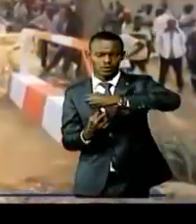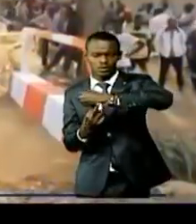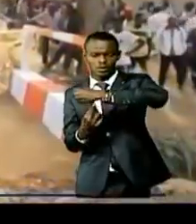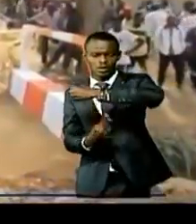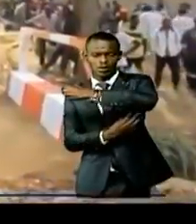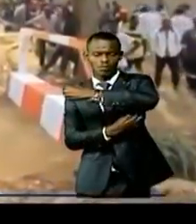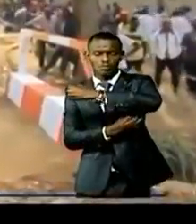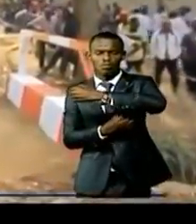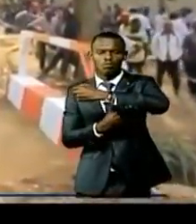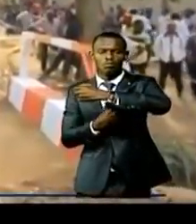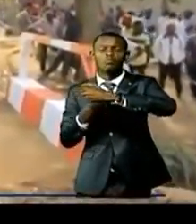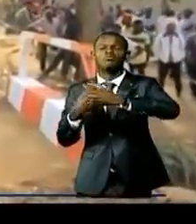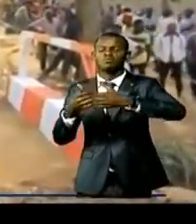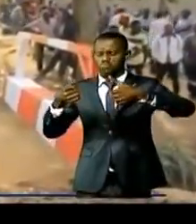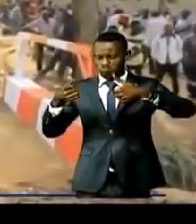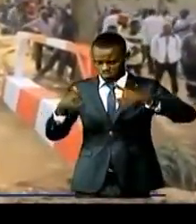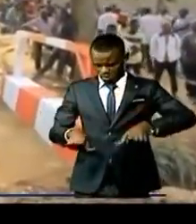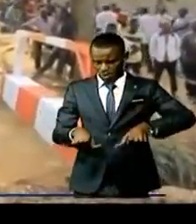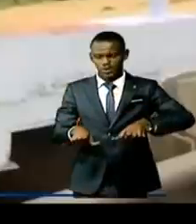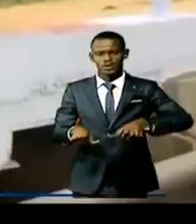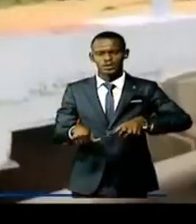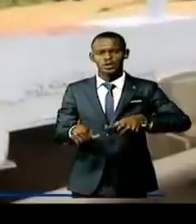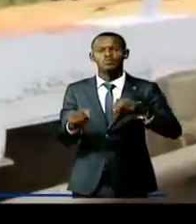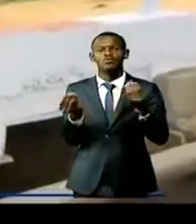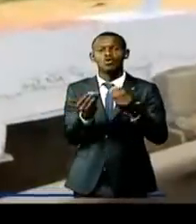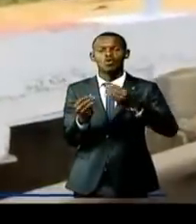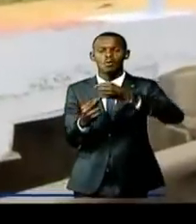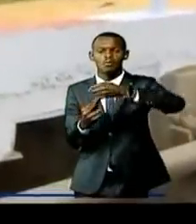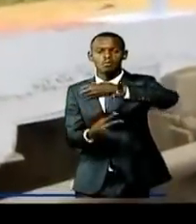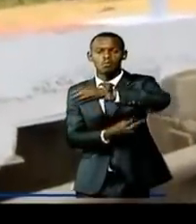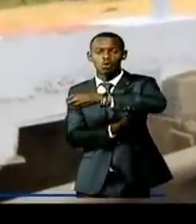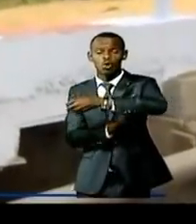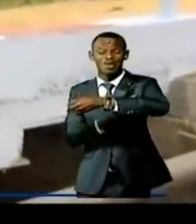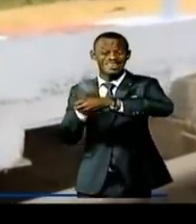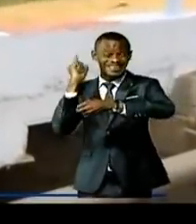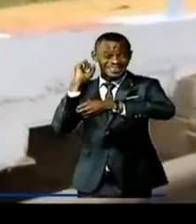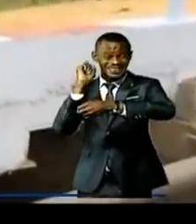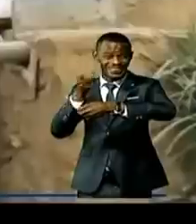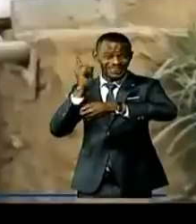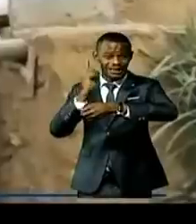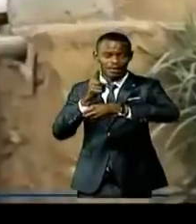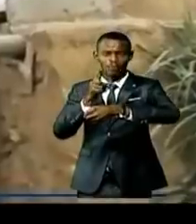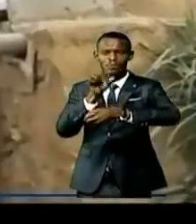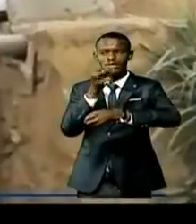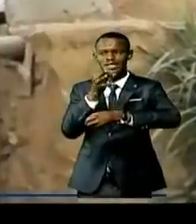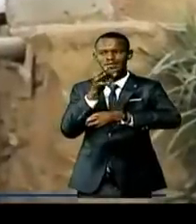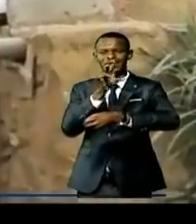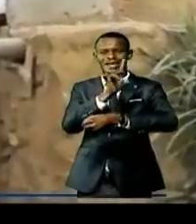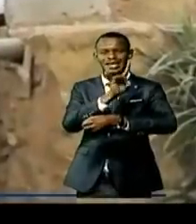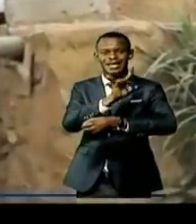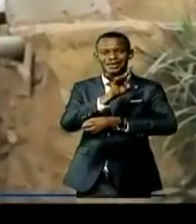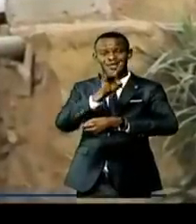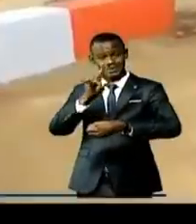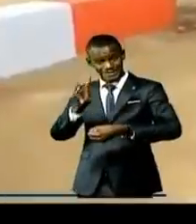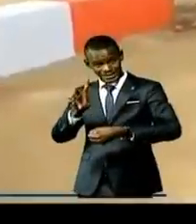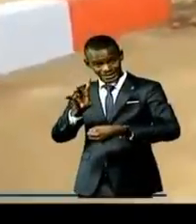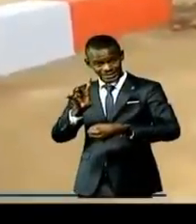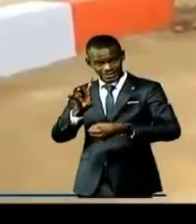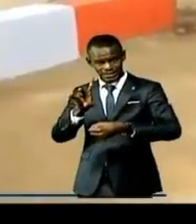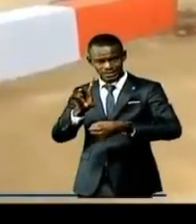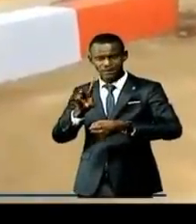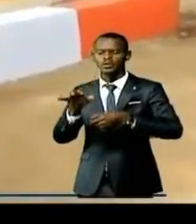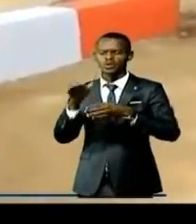Pour rappel, c'est depuis 1987 que l'ancien pont a été construit. Au mois de mai 2021, il